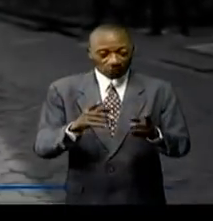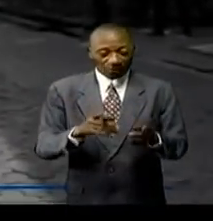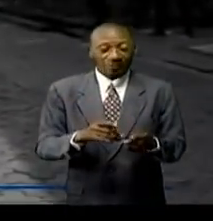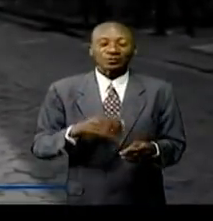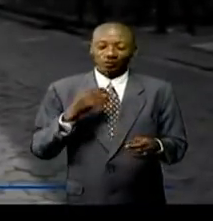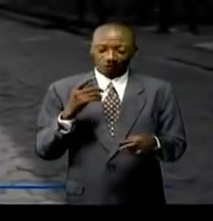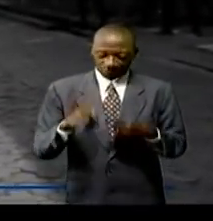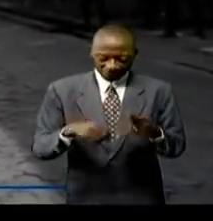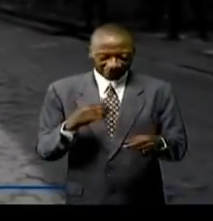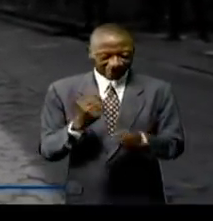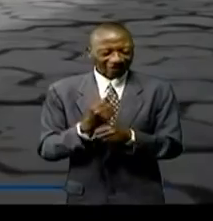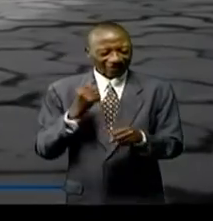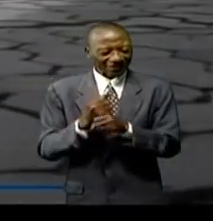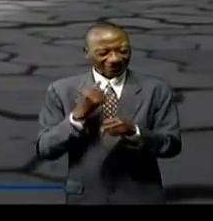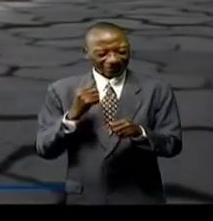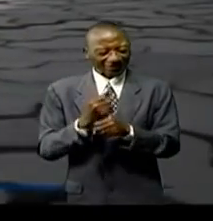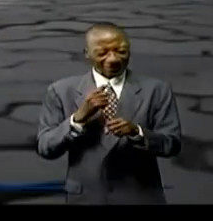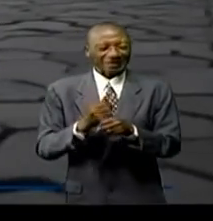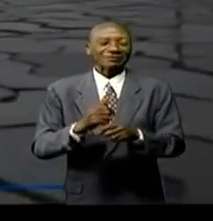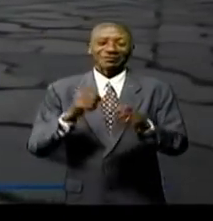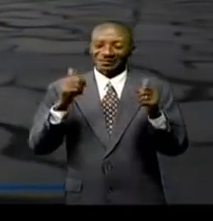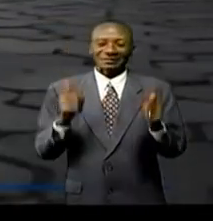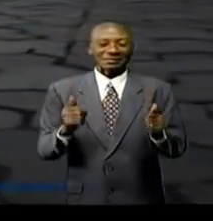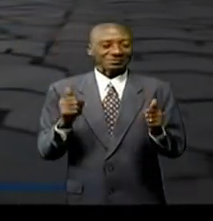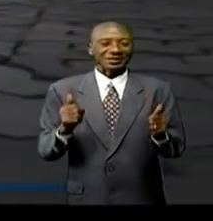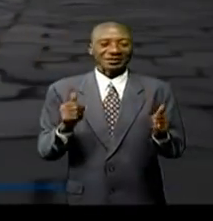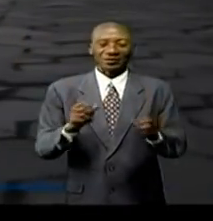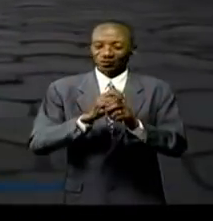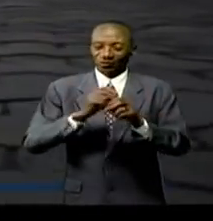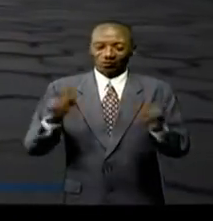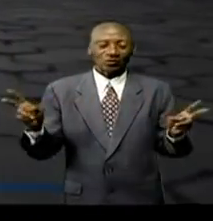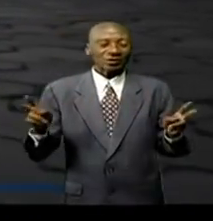sa réhabilitation et de sa modernisation,